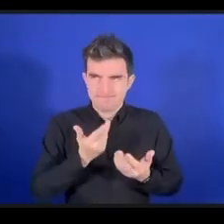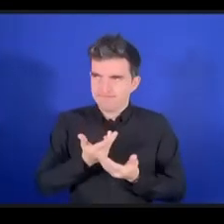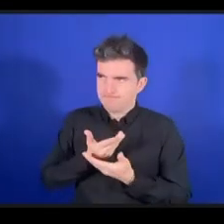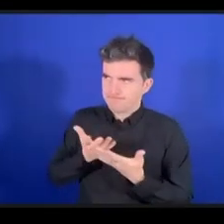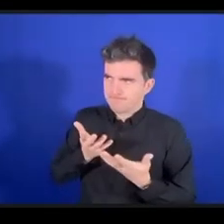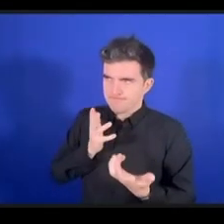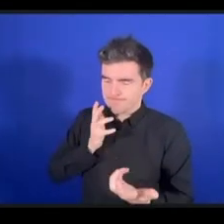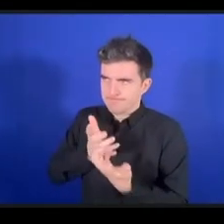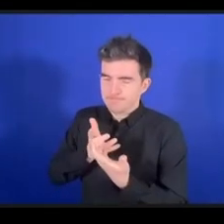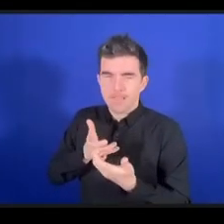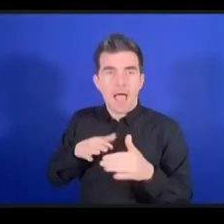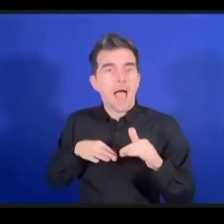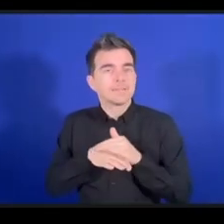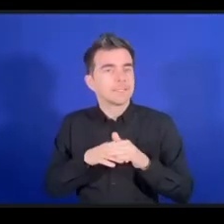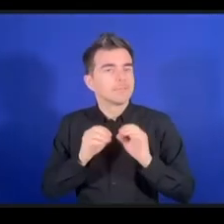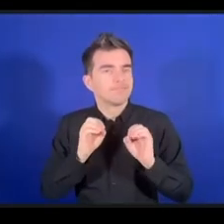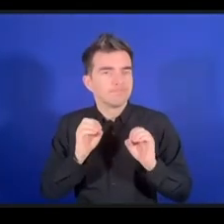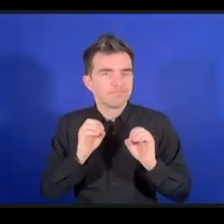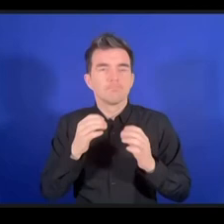容。